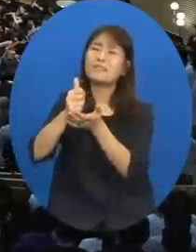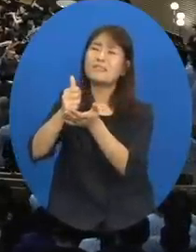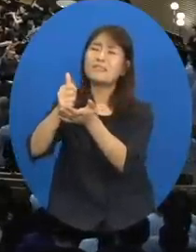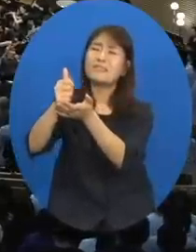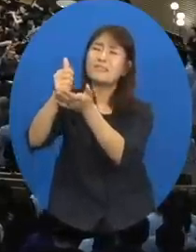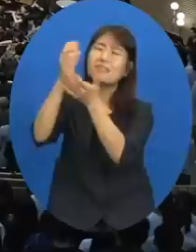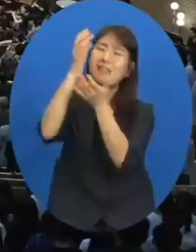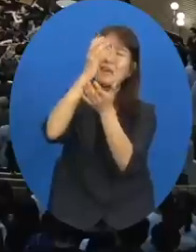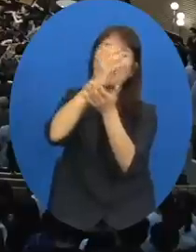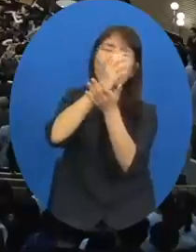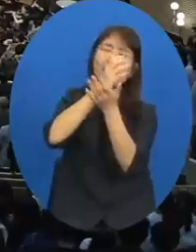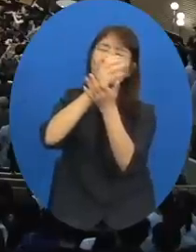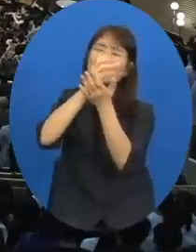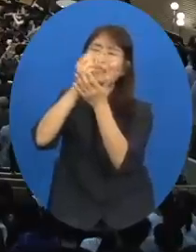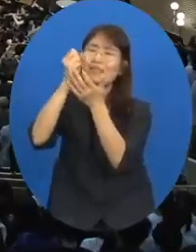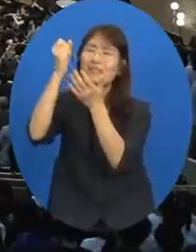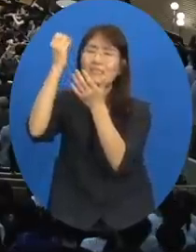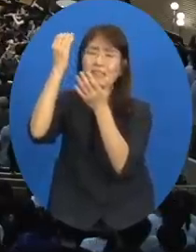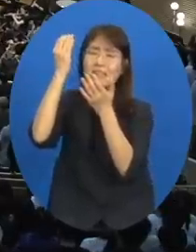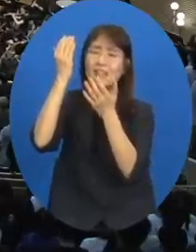높임을 받으리라